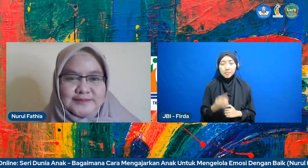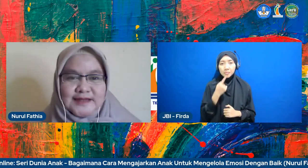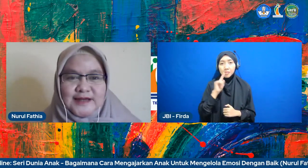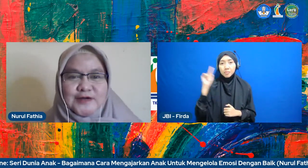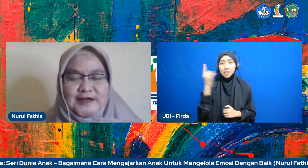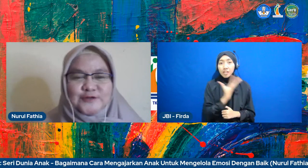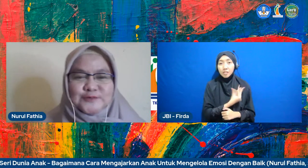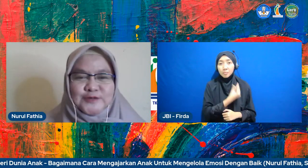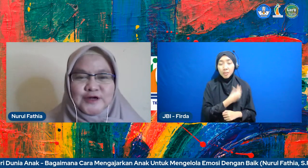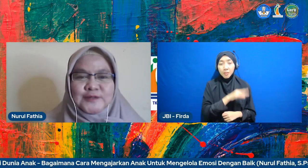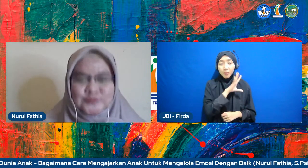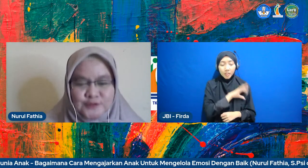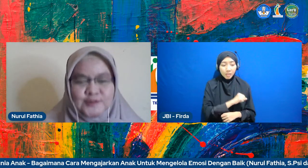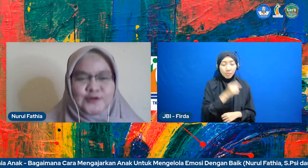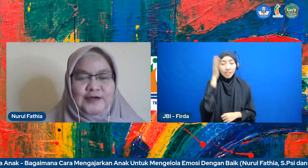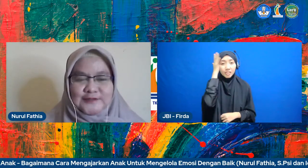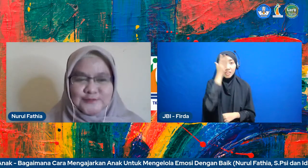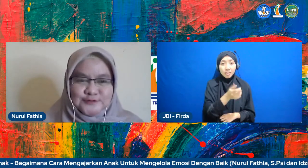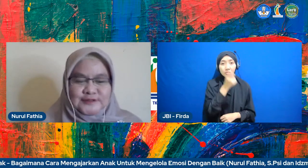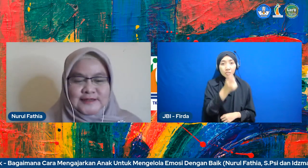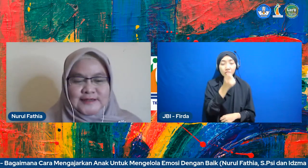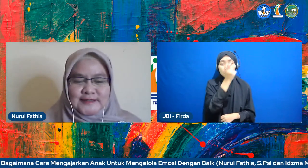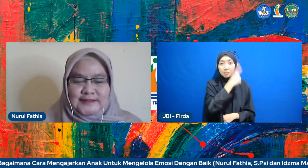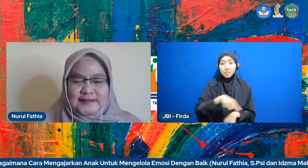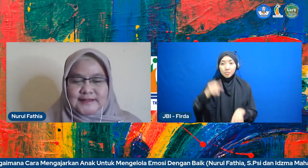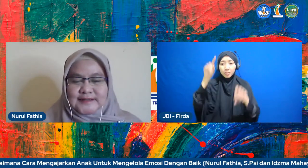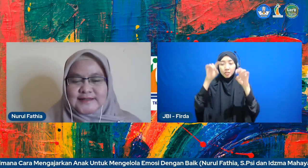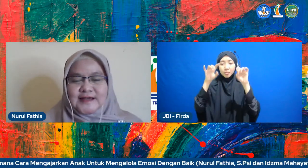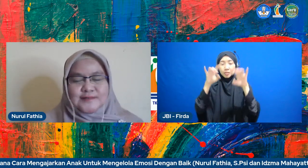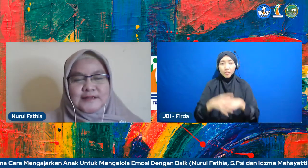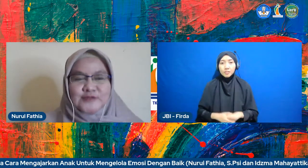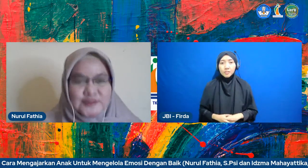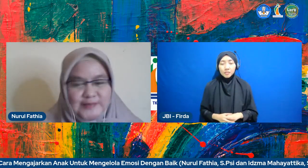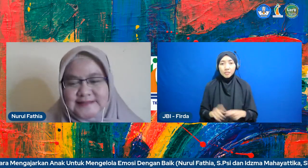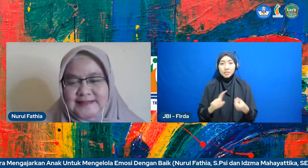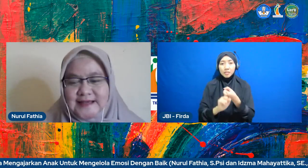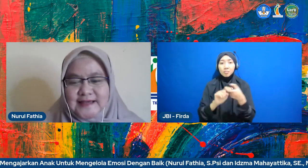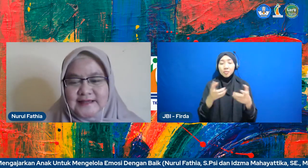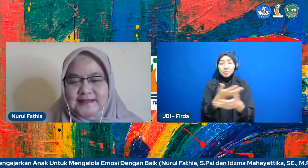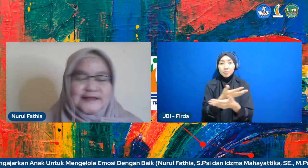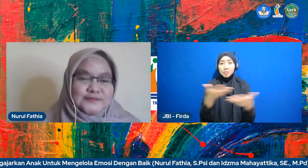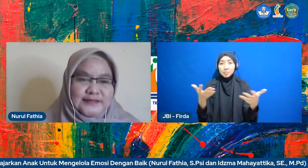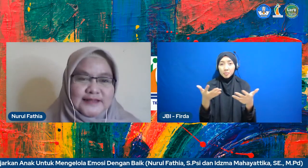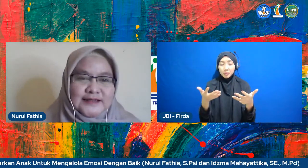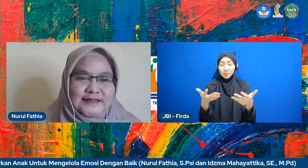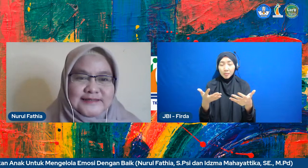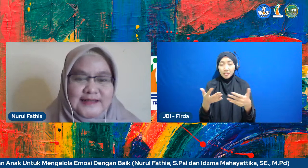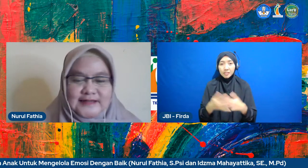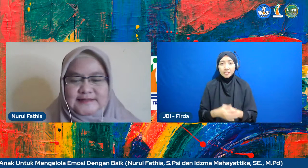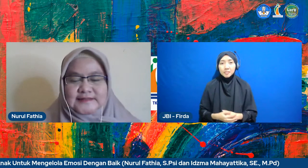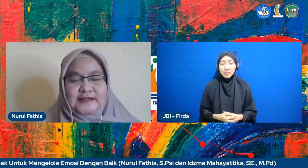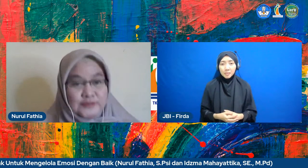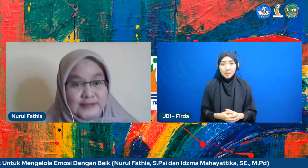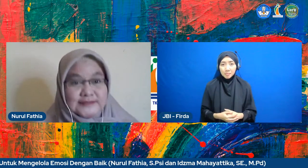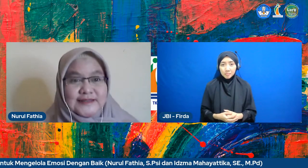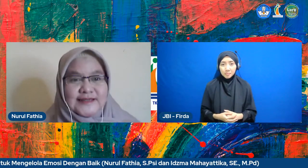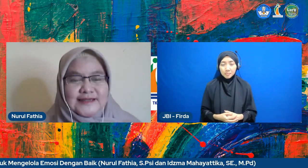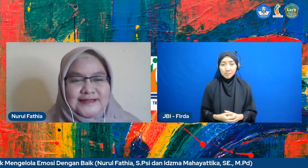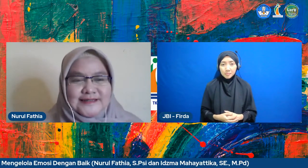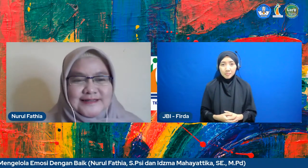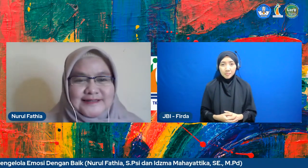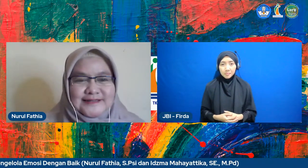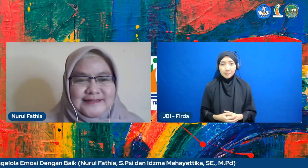Bismillahirrahmanirrahim. Assalamualaikum warahmatullahi wabarakatuh. Sahabat luar biasa, classmate dan insan